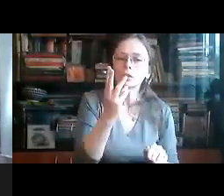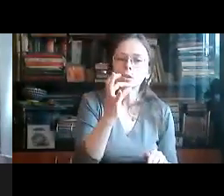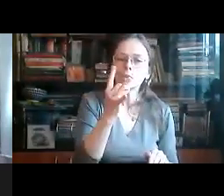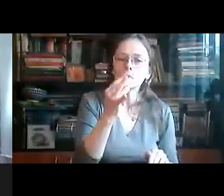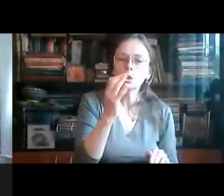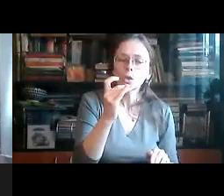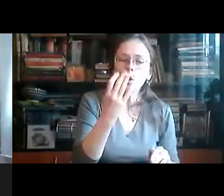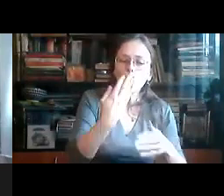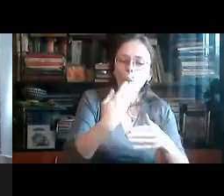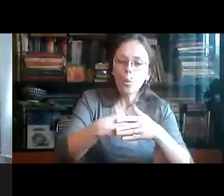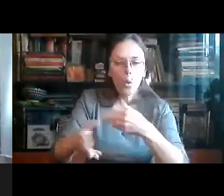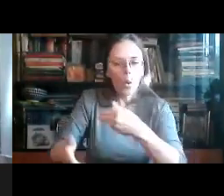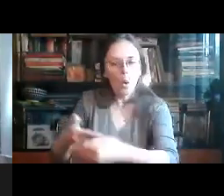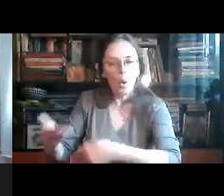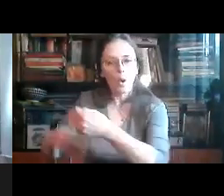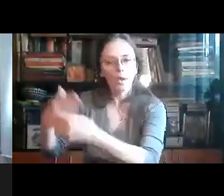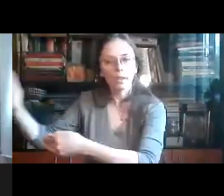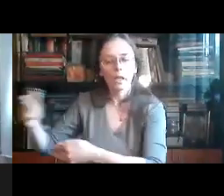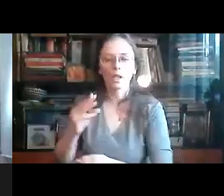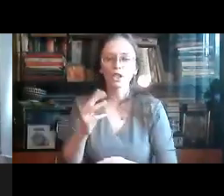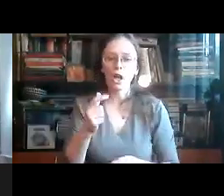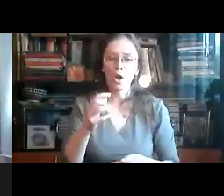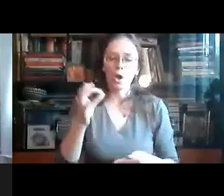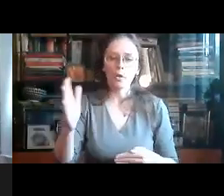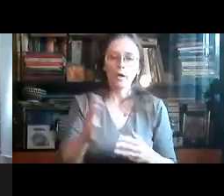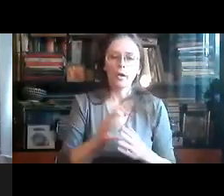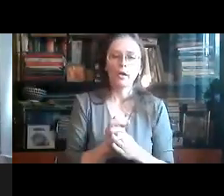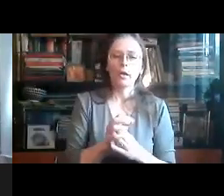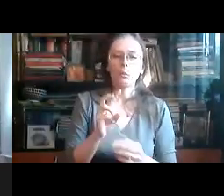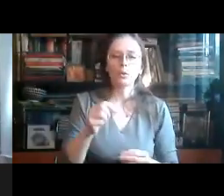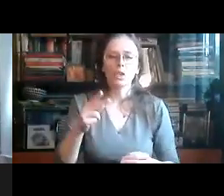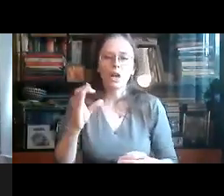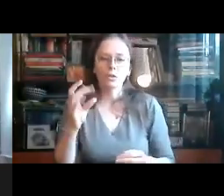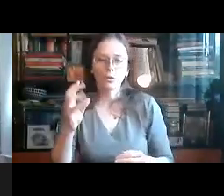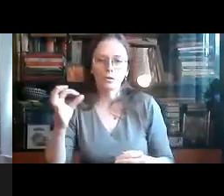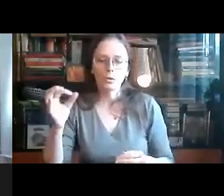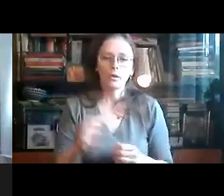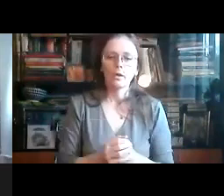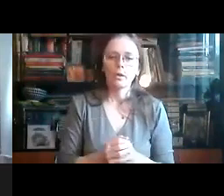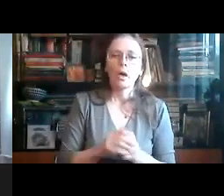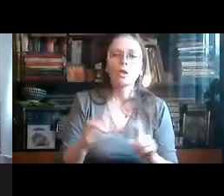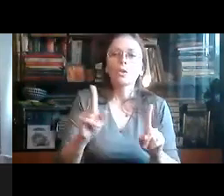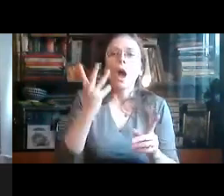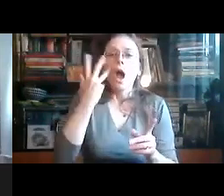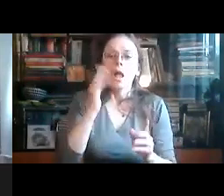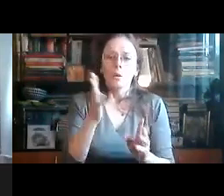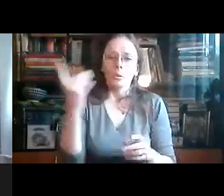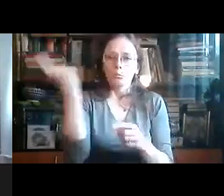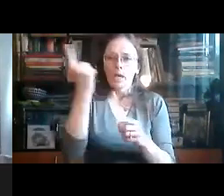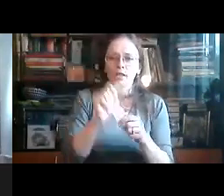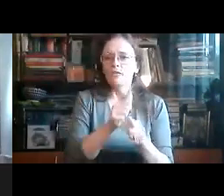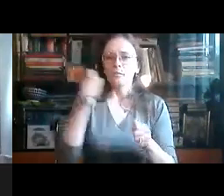Богославского. Вот. Ну а куда это? Что будет, когда премьера? Ну, мы планируем как бы сдачу сделать, а дальше немножко